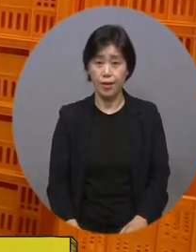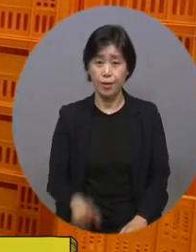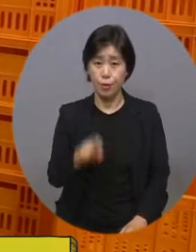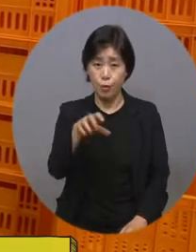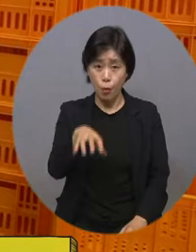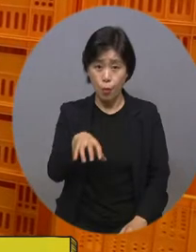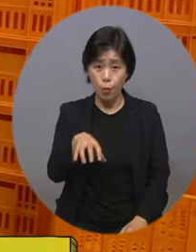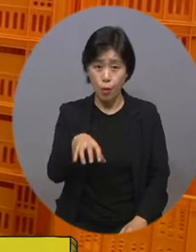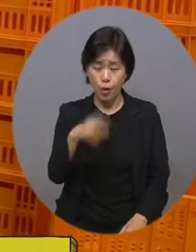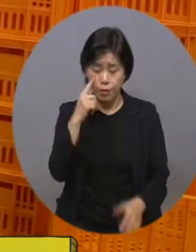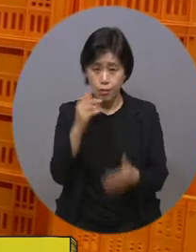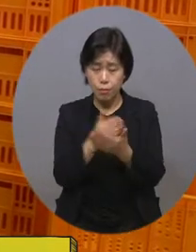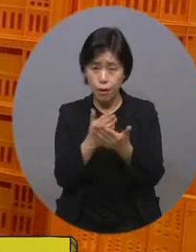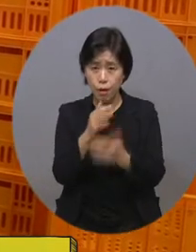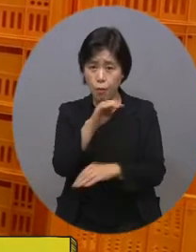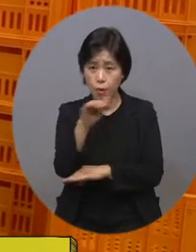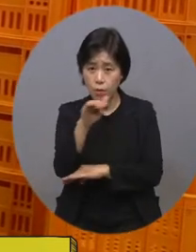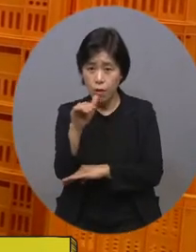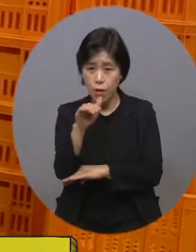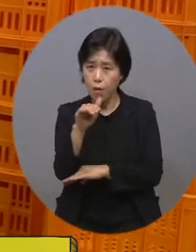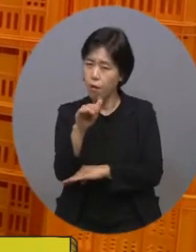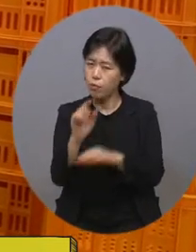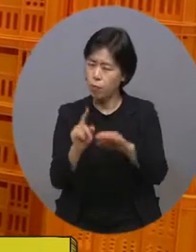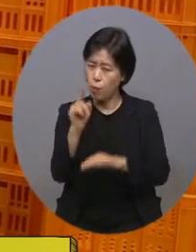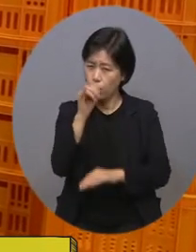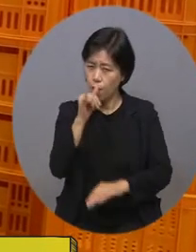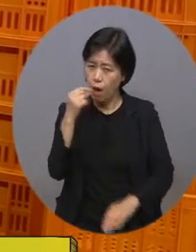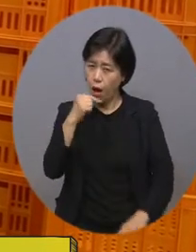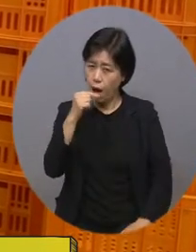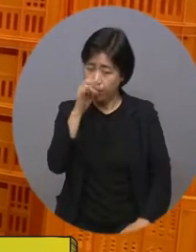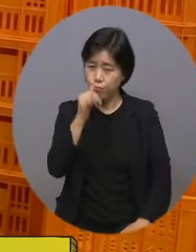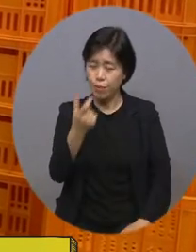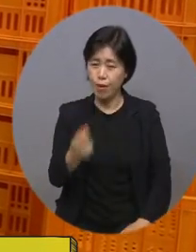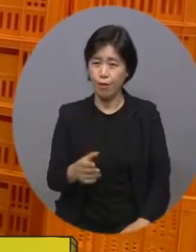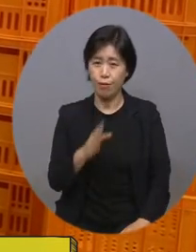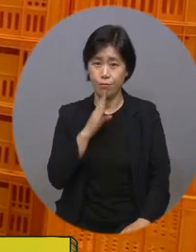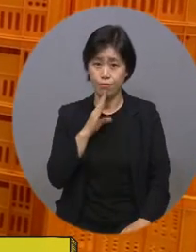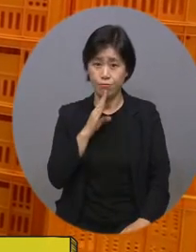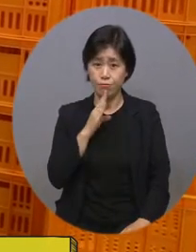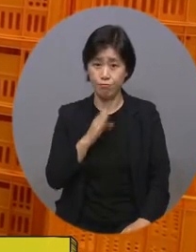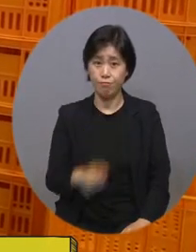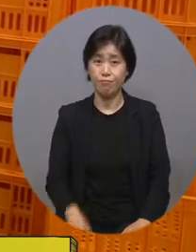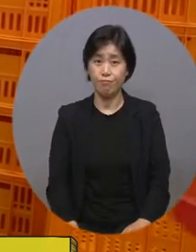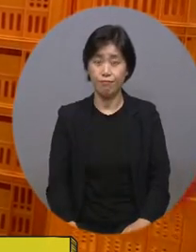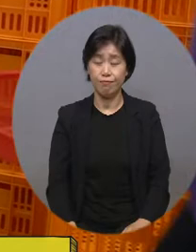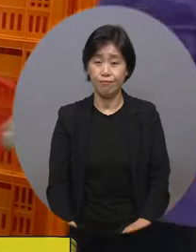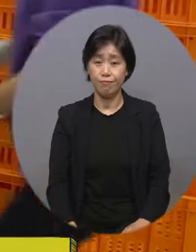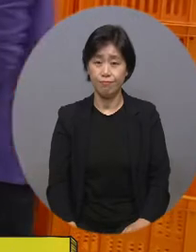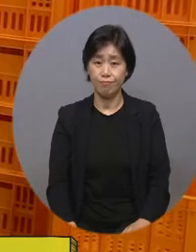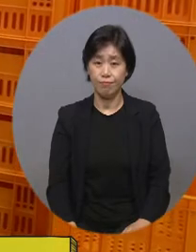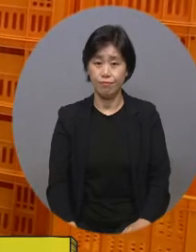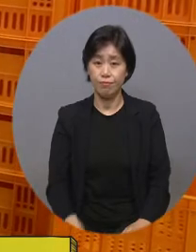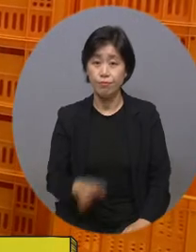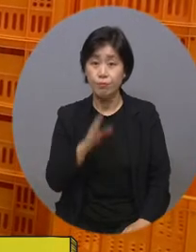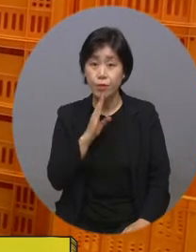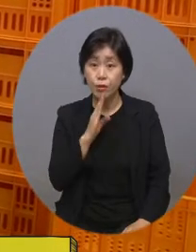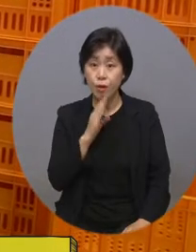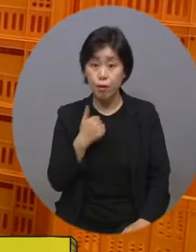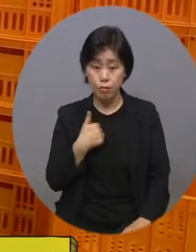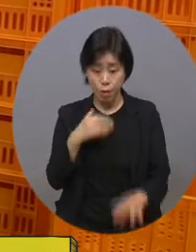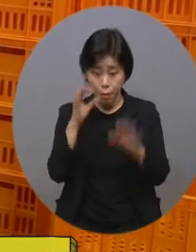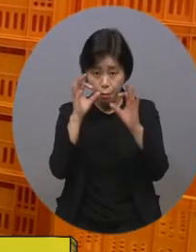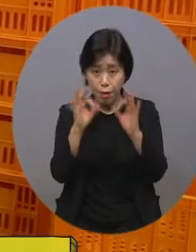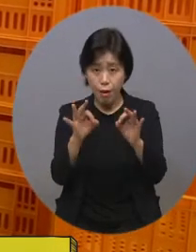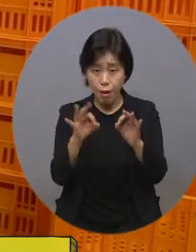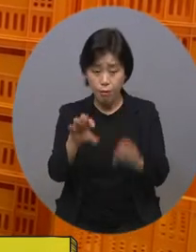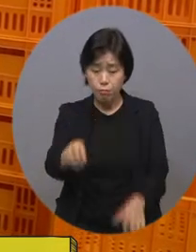그런 선별 과정은 조금 더 높은 것 네. 같아요. 감사합니다. 정말 최상급만 지금 선별하시는 네. 것 같은데 아니 진짜 제가 실제로